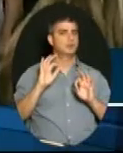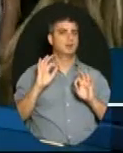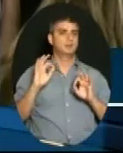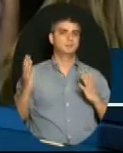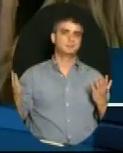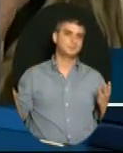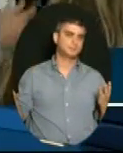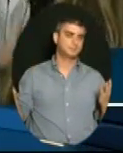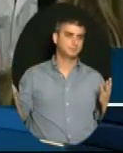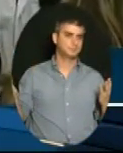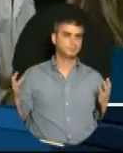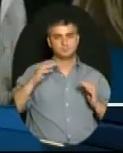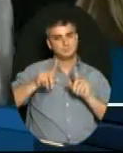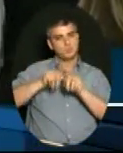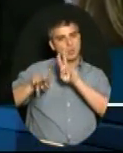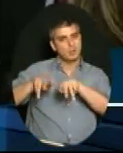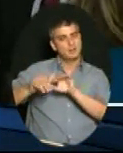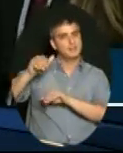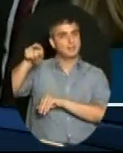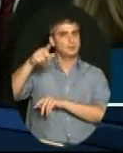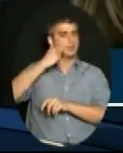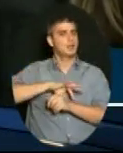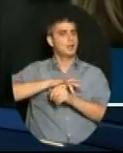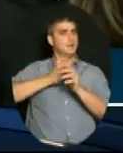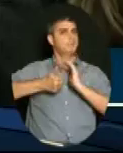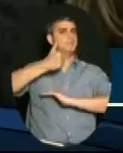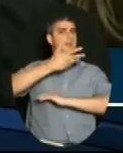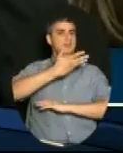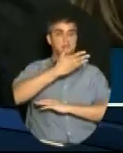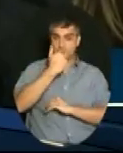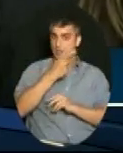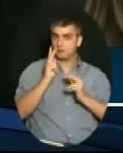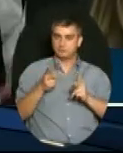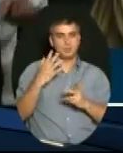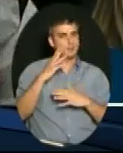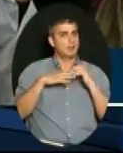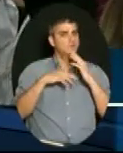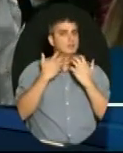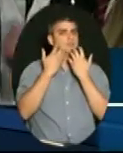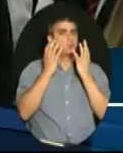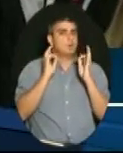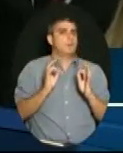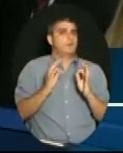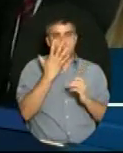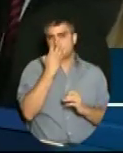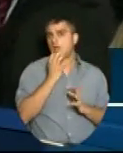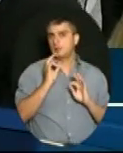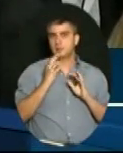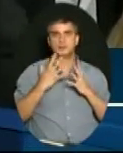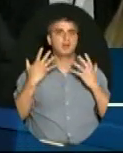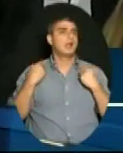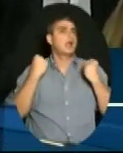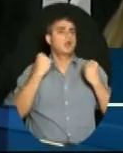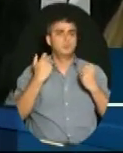את יודעת, גידלת אותה, היית מנהיג, אפשר כאן, היה לבנות איזה סיפור באמת טרגי בממדים